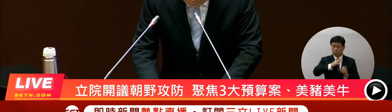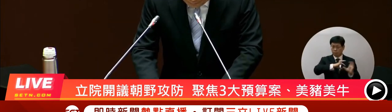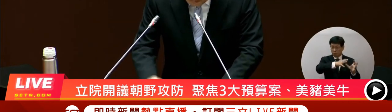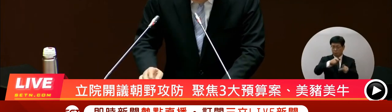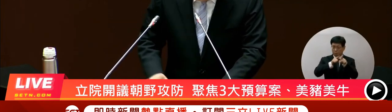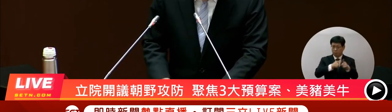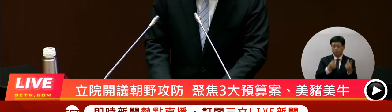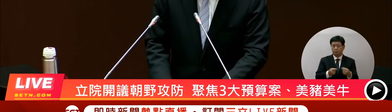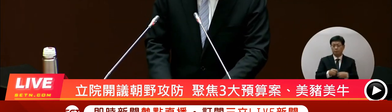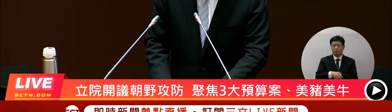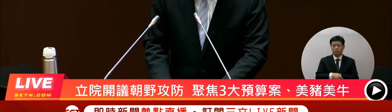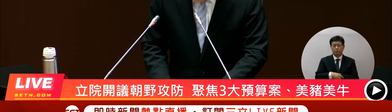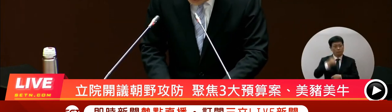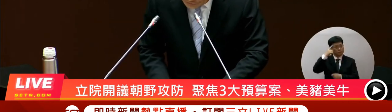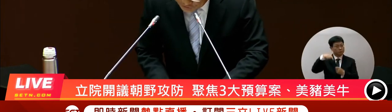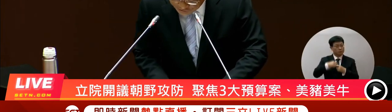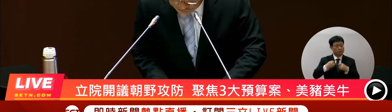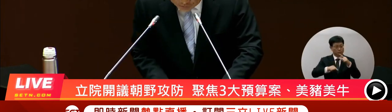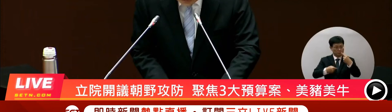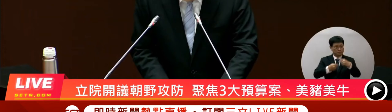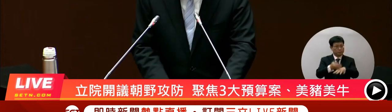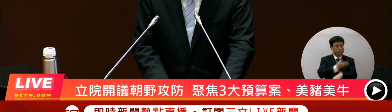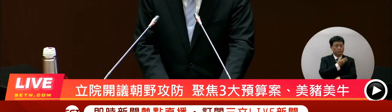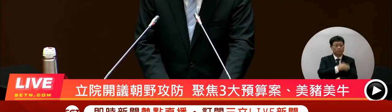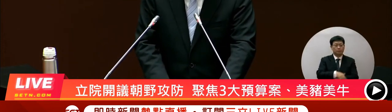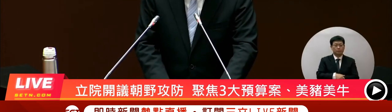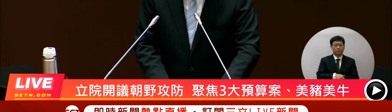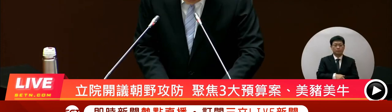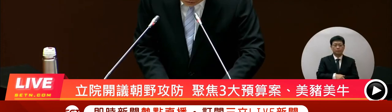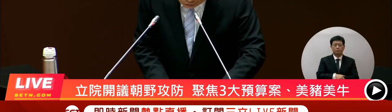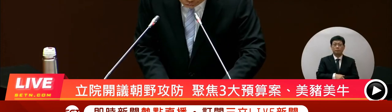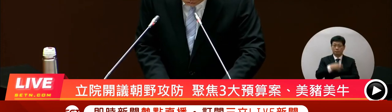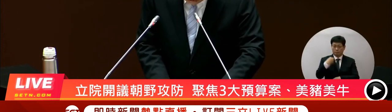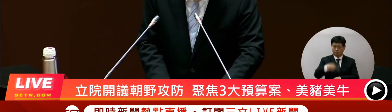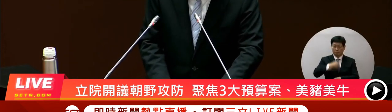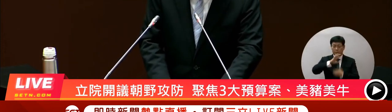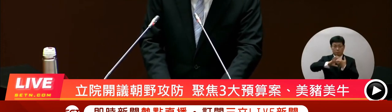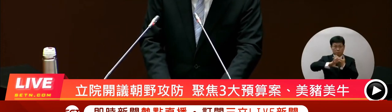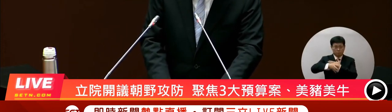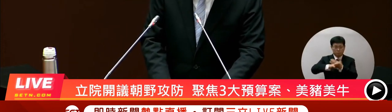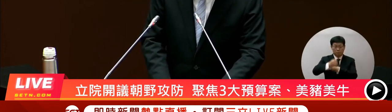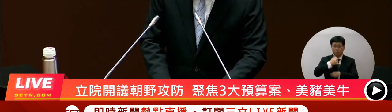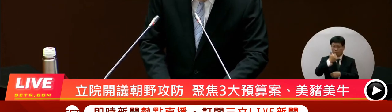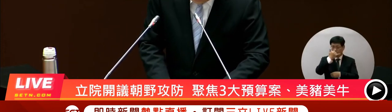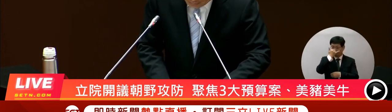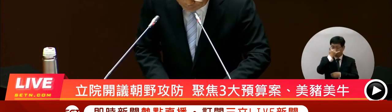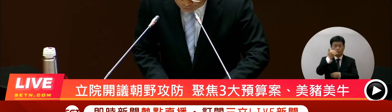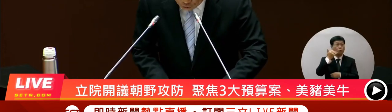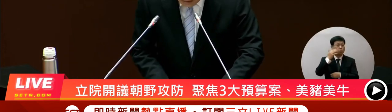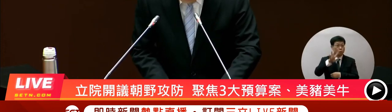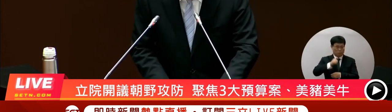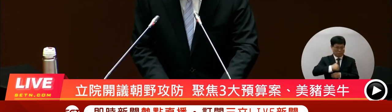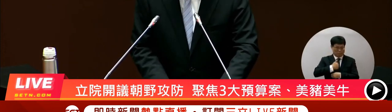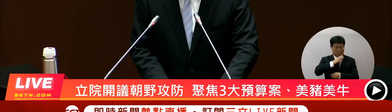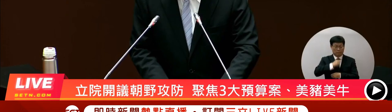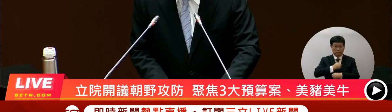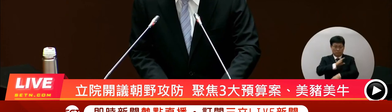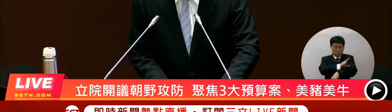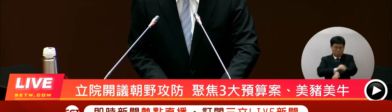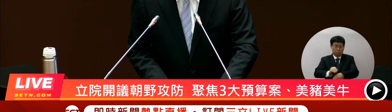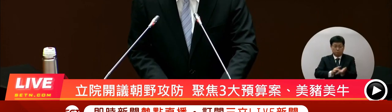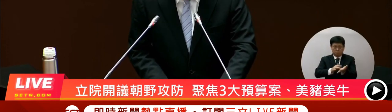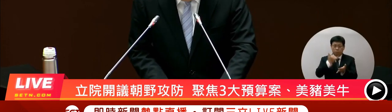轨，自明年1月1日起订定进口猪肉含莱克多巴胺容